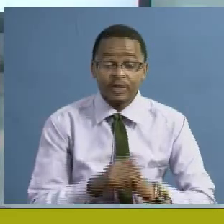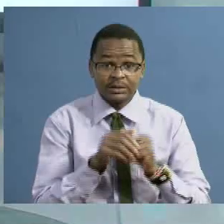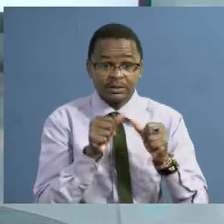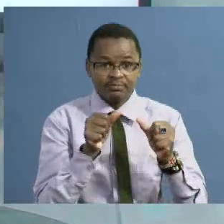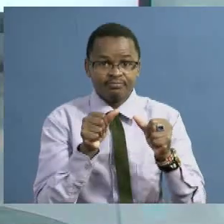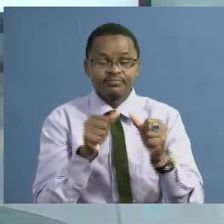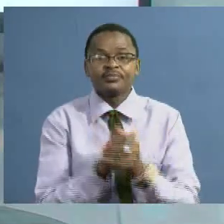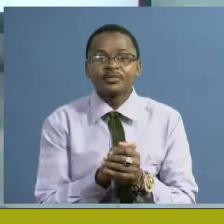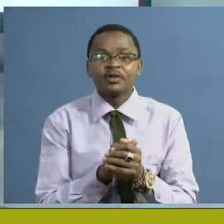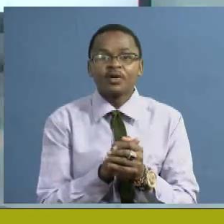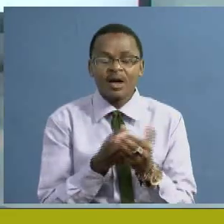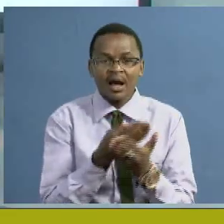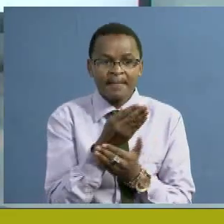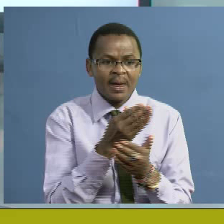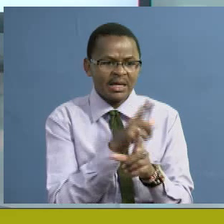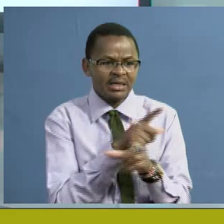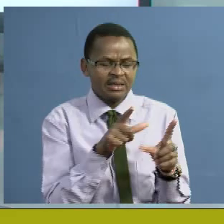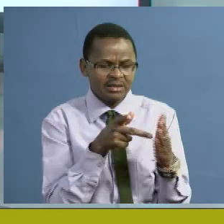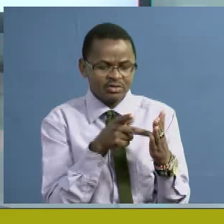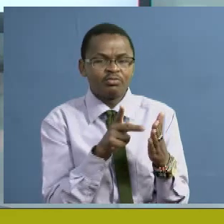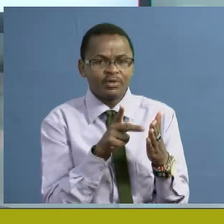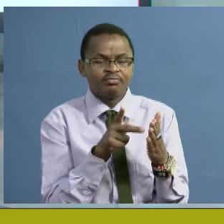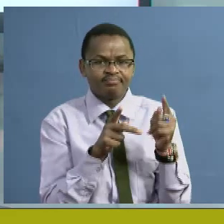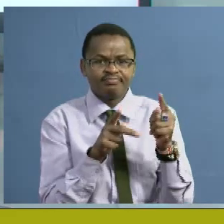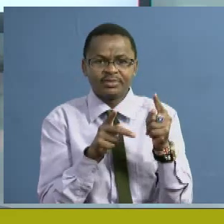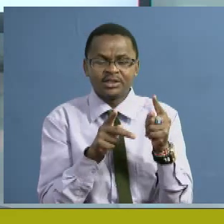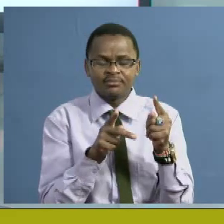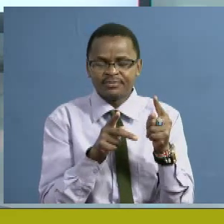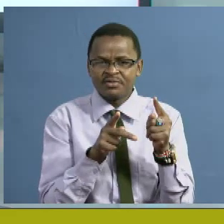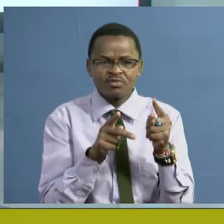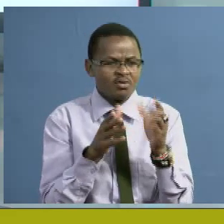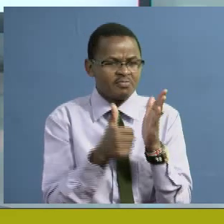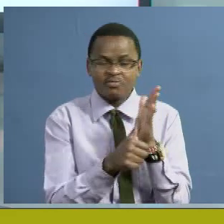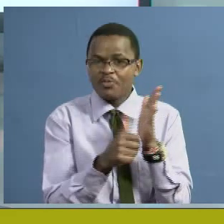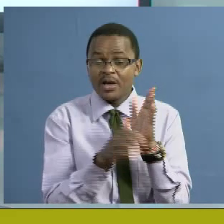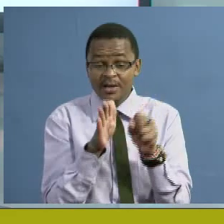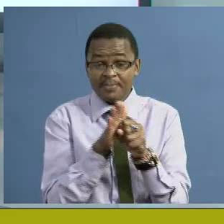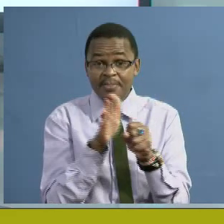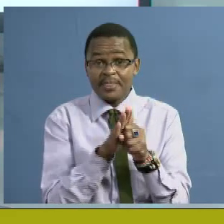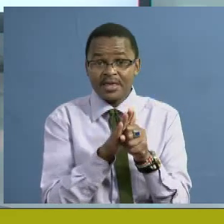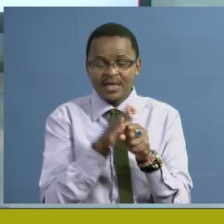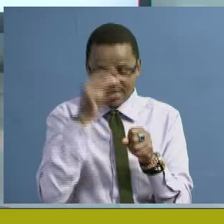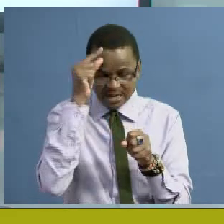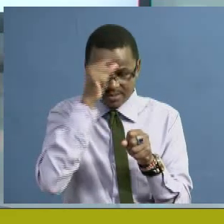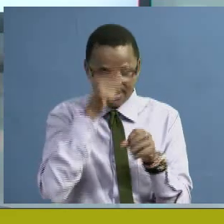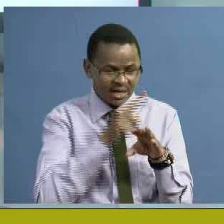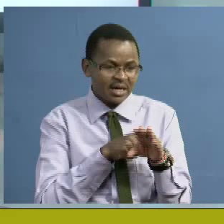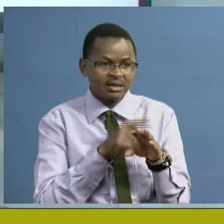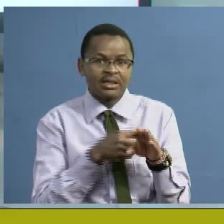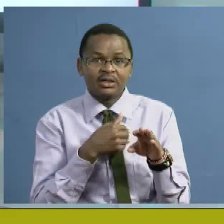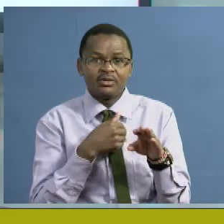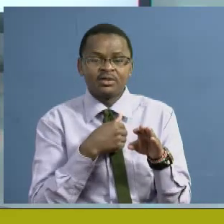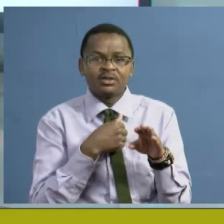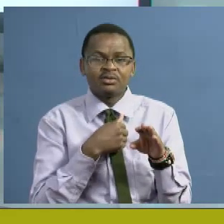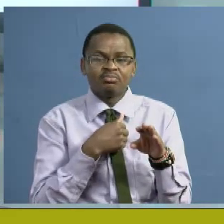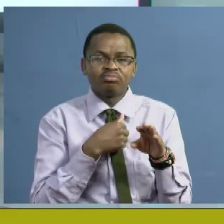Tukisonga mbele, ni kuwa ununuzi wa ardhi na kulipa fidia kuathiriwa umekuwa kigezo kikubwa kwa serikali, hasa wakati wa kutekeleza mradi